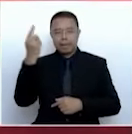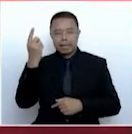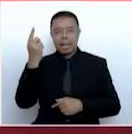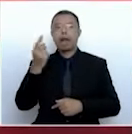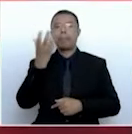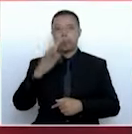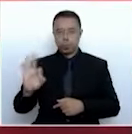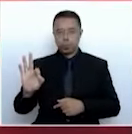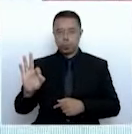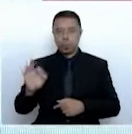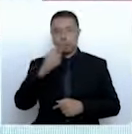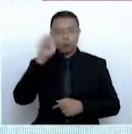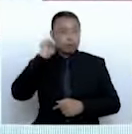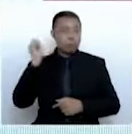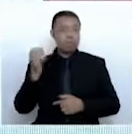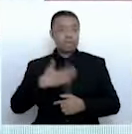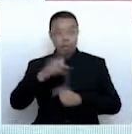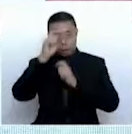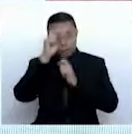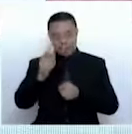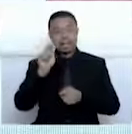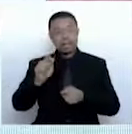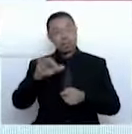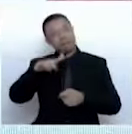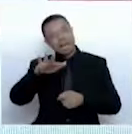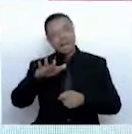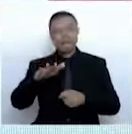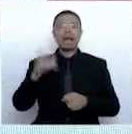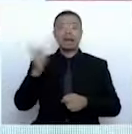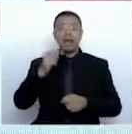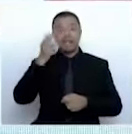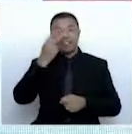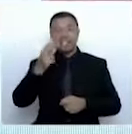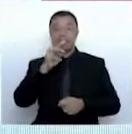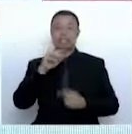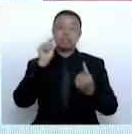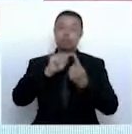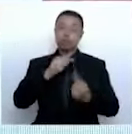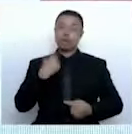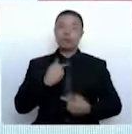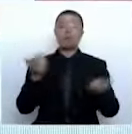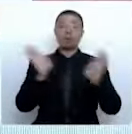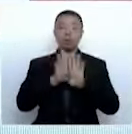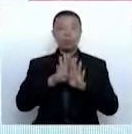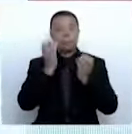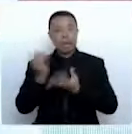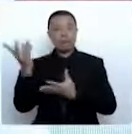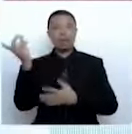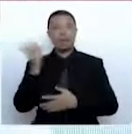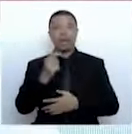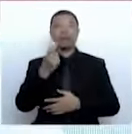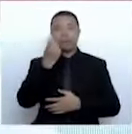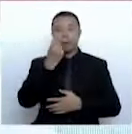pemerintahan barunya. Bapak Ibu yang saya hormati, itulah kurang lebih dari visi misi kami. Akan ditutup oleh pantun dari